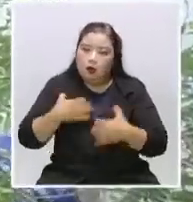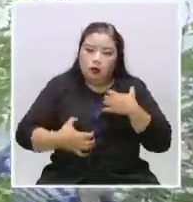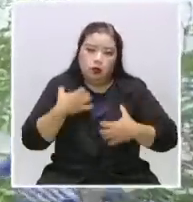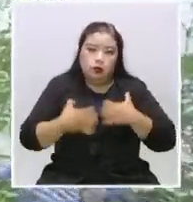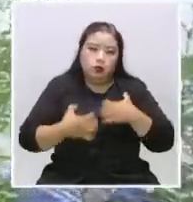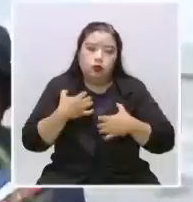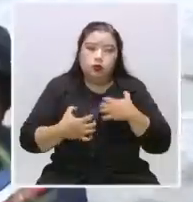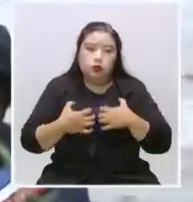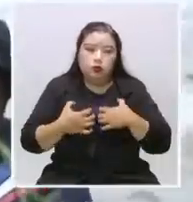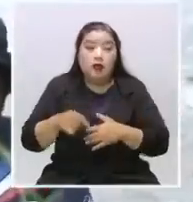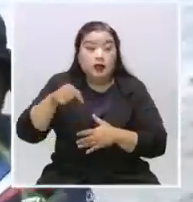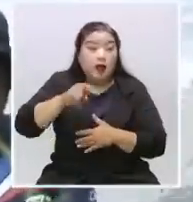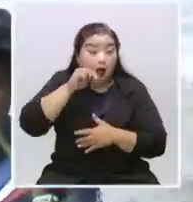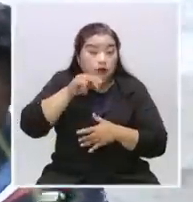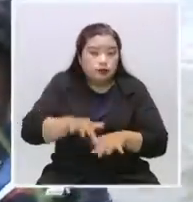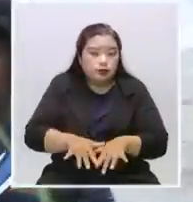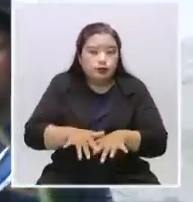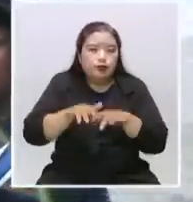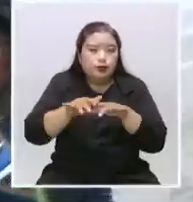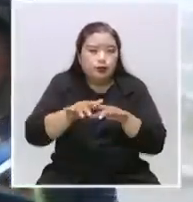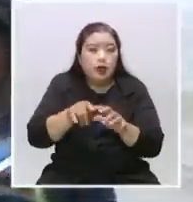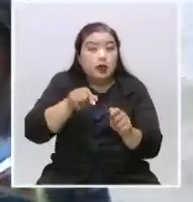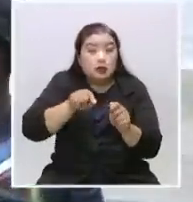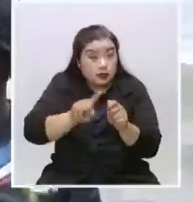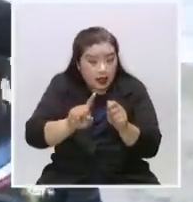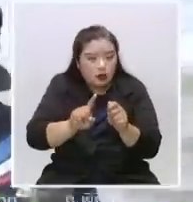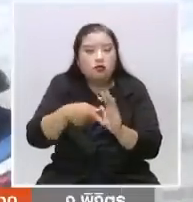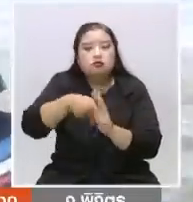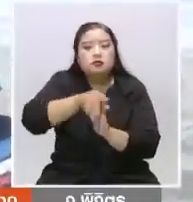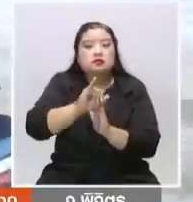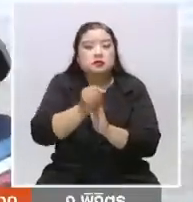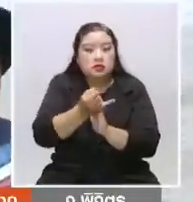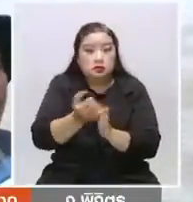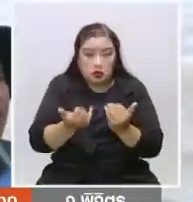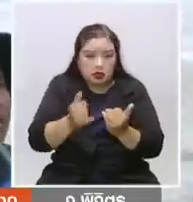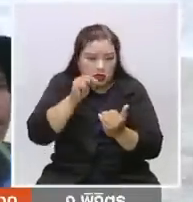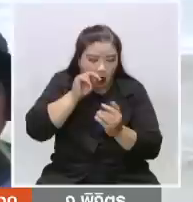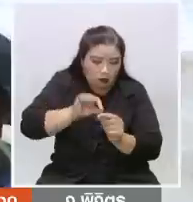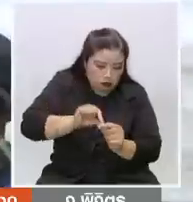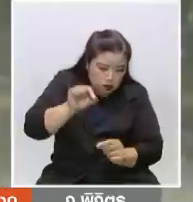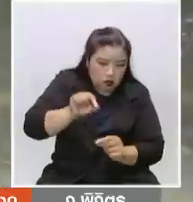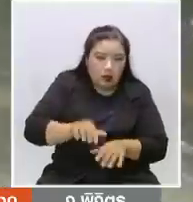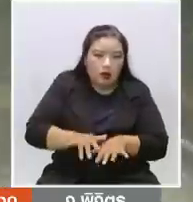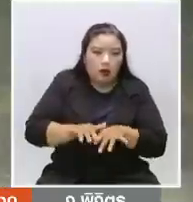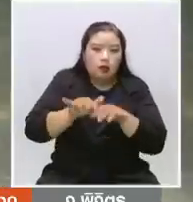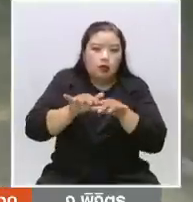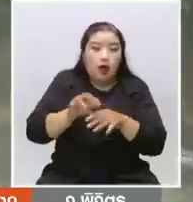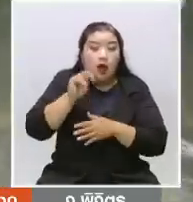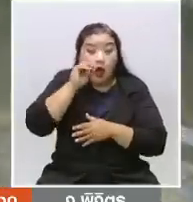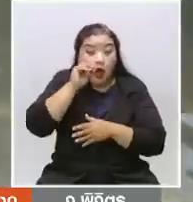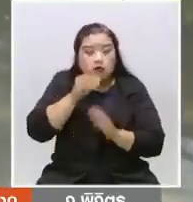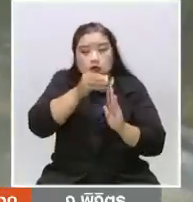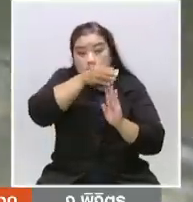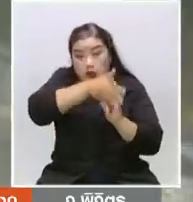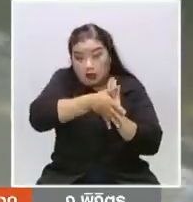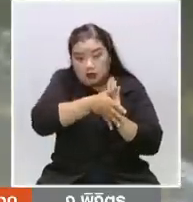ขึ้นกันก่อนนะคะนี่เป็นสถานการณ์น้ำท่วมในจังหวัดพิจิตรถือว่ายังวิกฤตท่วมหนักนะคะมวลน้ำจากหลายจังหวัดท